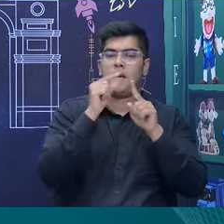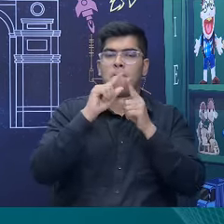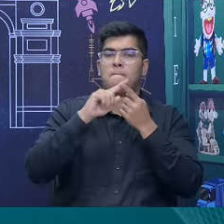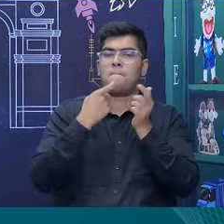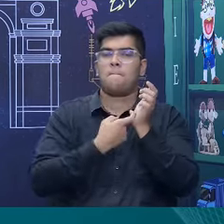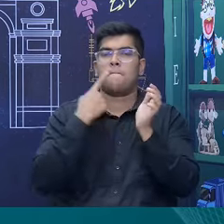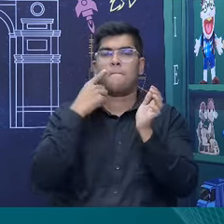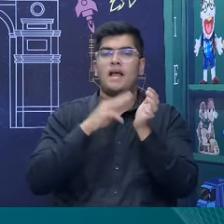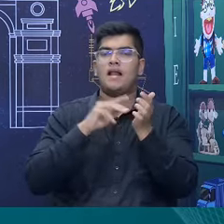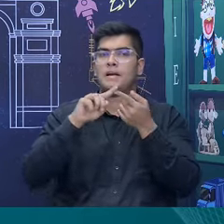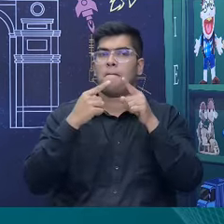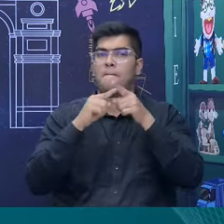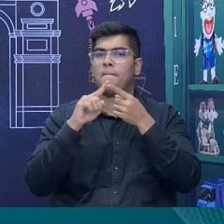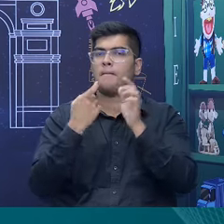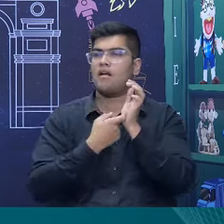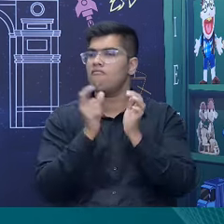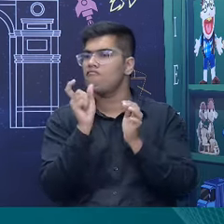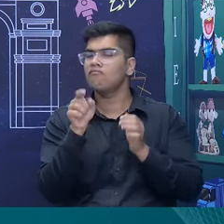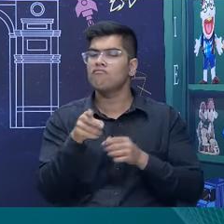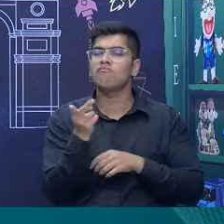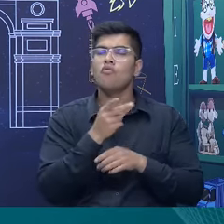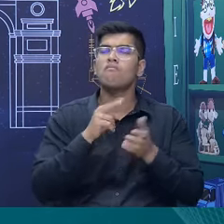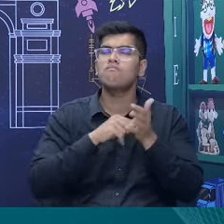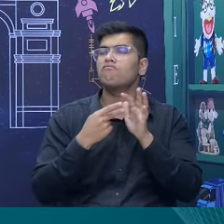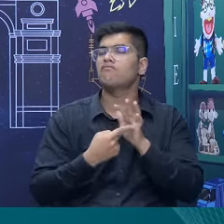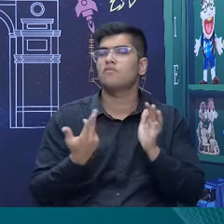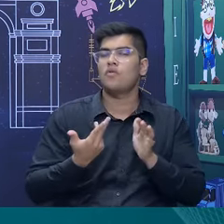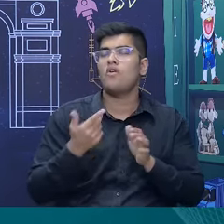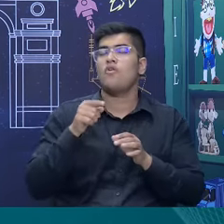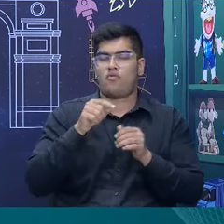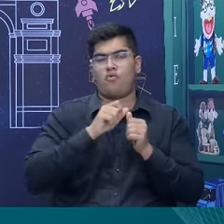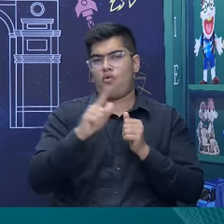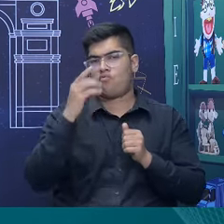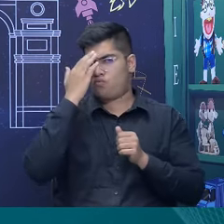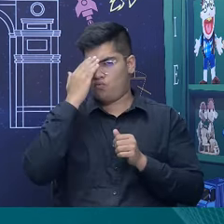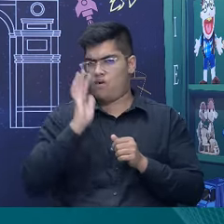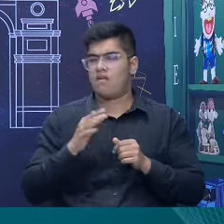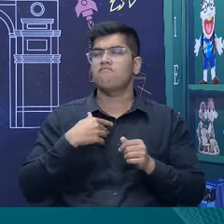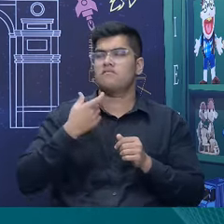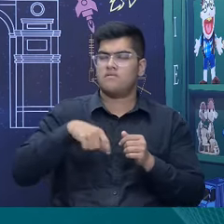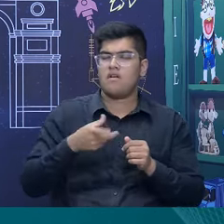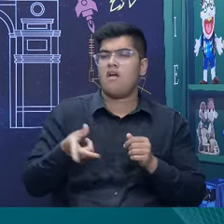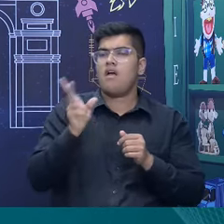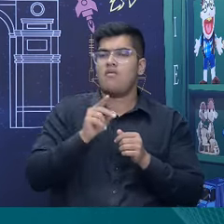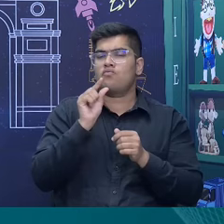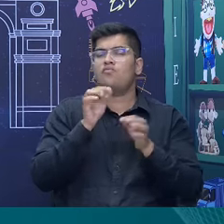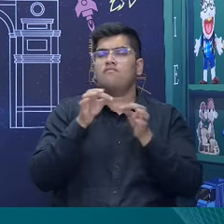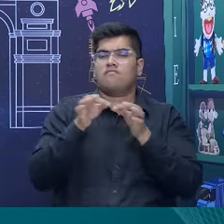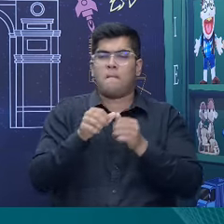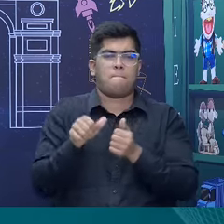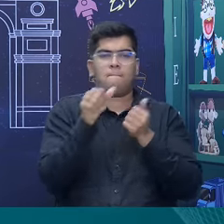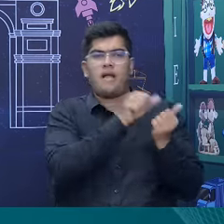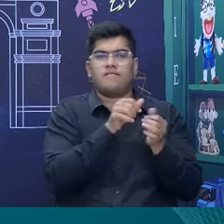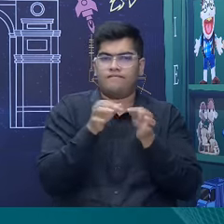रिवाइज कर ले कई बार हमें अच्छा लगता है ना हम पिछली जो कक्षा होती है उसको रिवाइज करते हैं तो हमें और आगे पढ़ने का मन करता है कि अच्छा अब आगे क्या